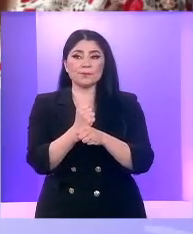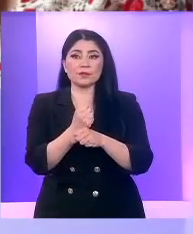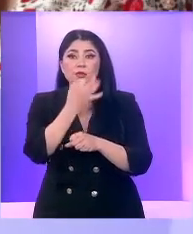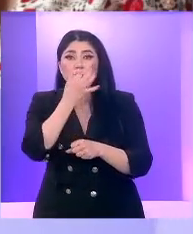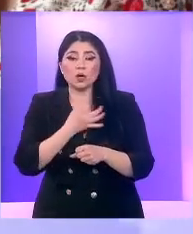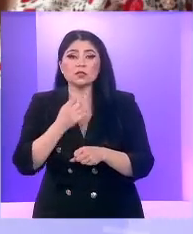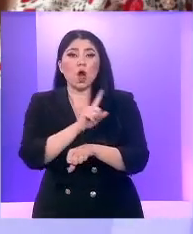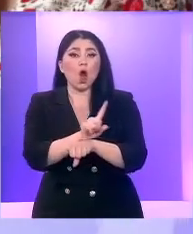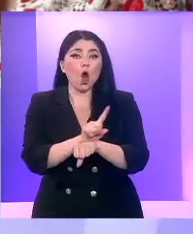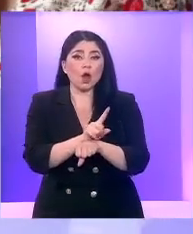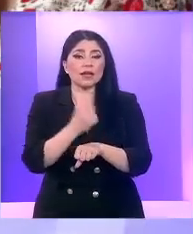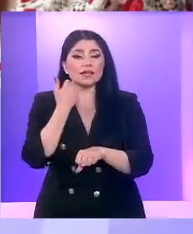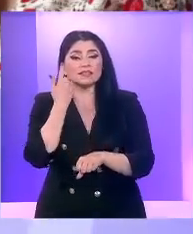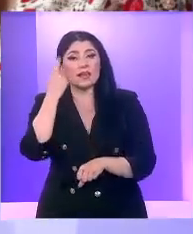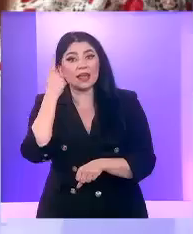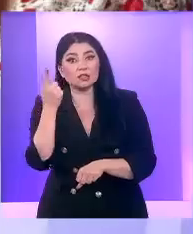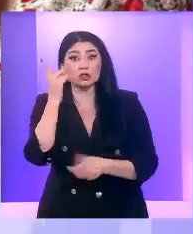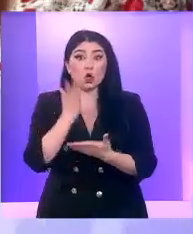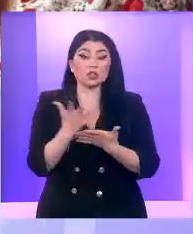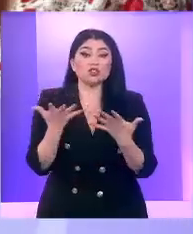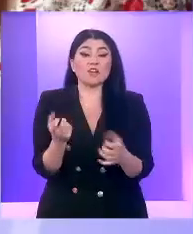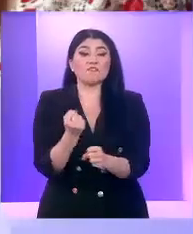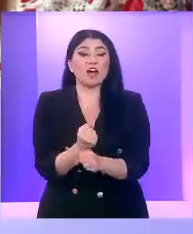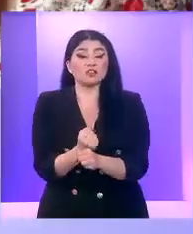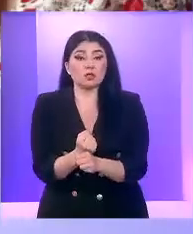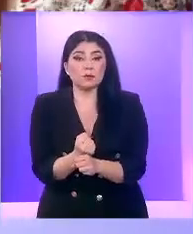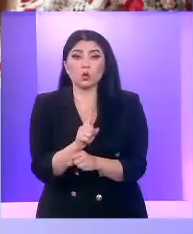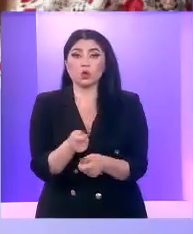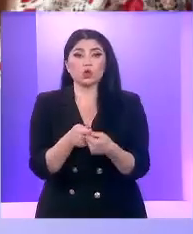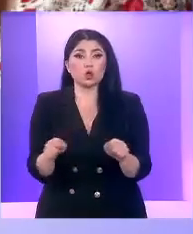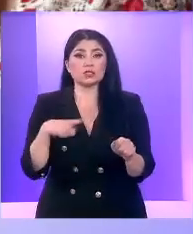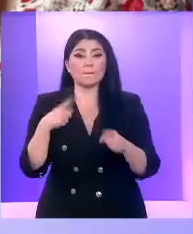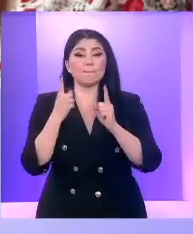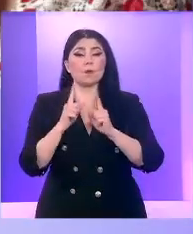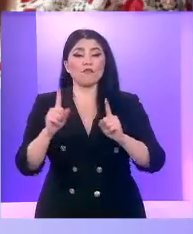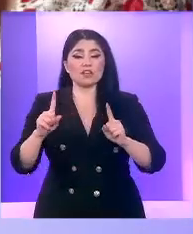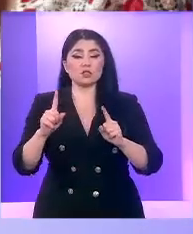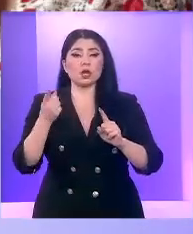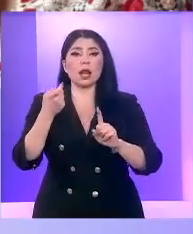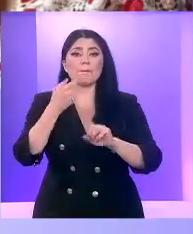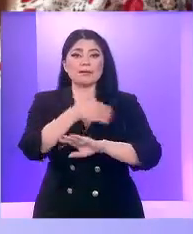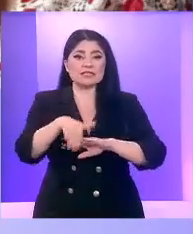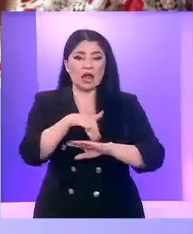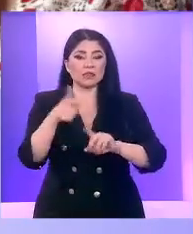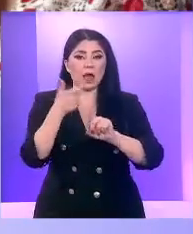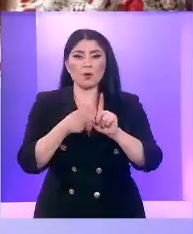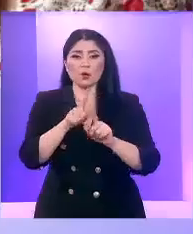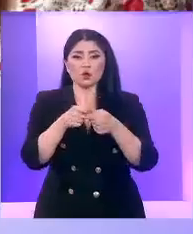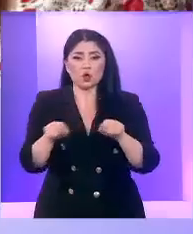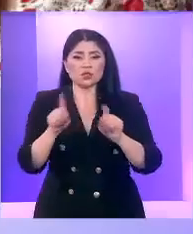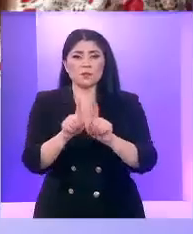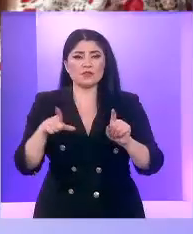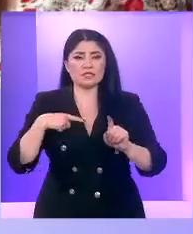dați-ne niște ore în care să ne gândim și să hotărâm ce facem. Nu sunt toți profesori în stradă, domnule Nistor. Nu sunt